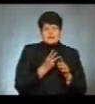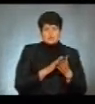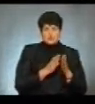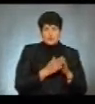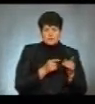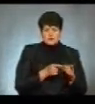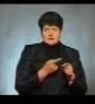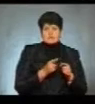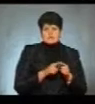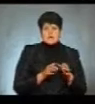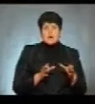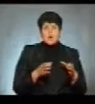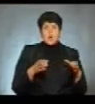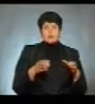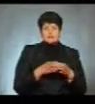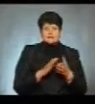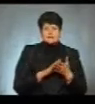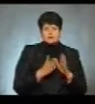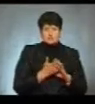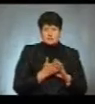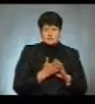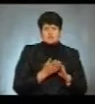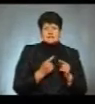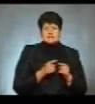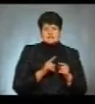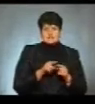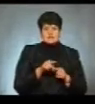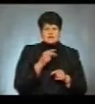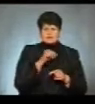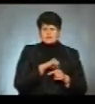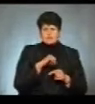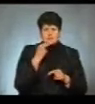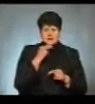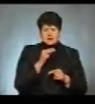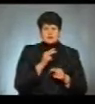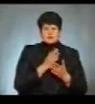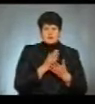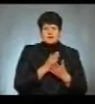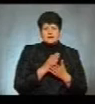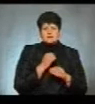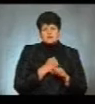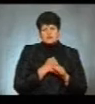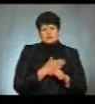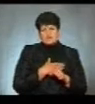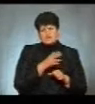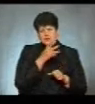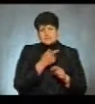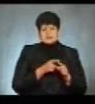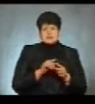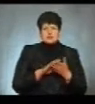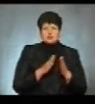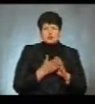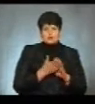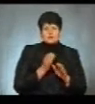є договір колективний, колективний споживач. Це він найкраще підходить і діє в наш час. Це є договір, по